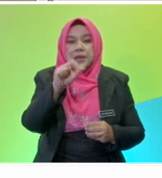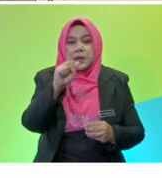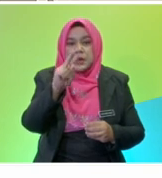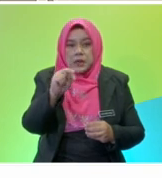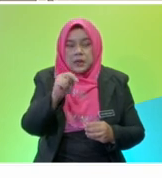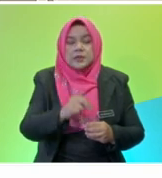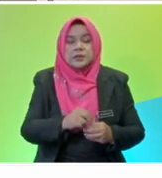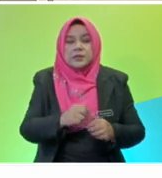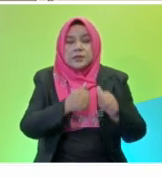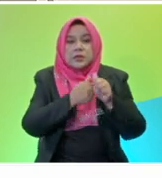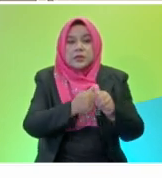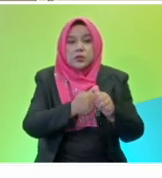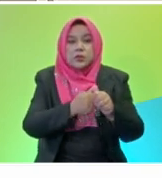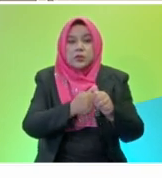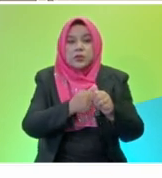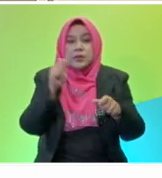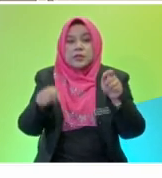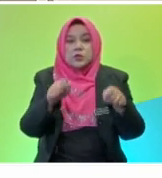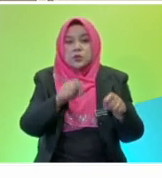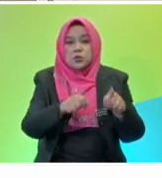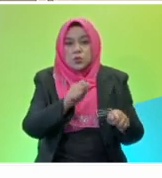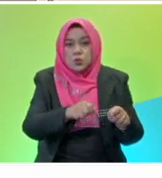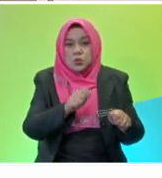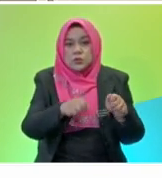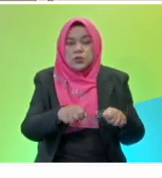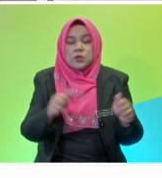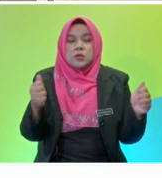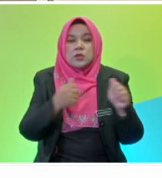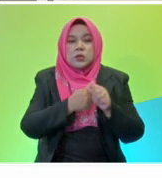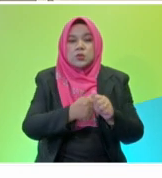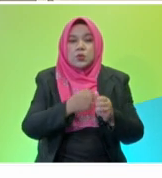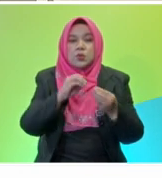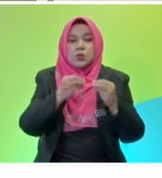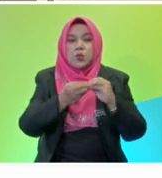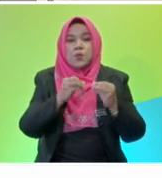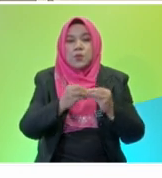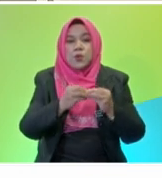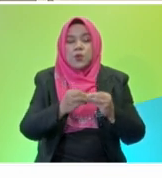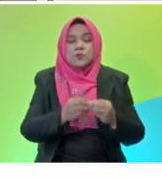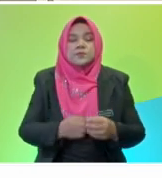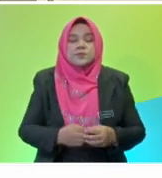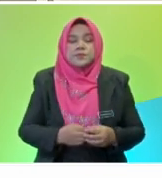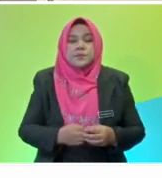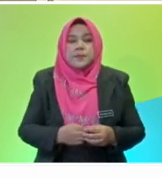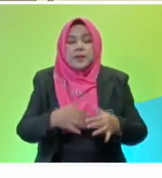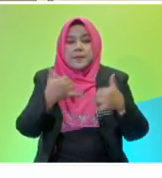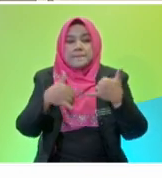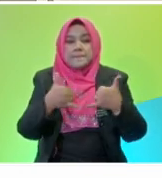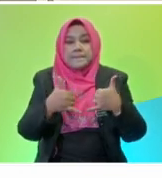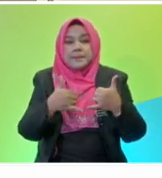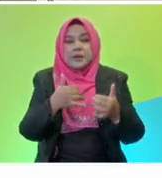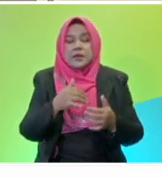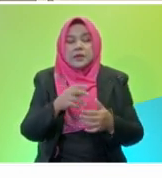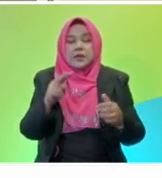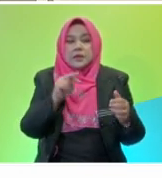yang perlu diketuk mengikuti yang betul lah mengikuti lagu oke yang pertama sekali bermain alat musik dengan teknik yang